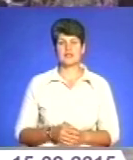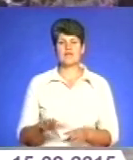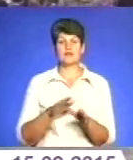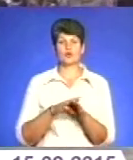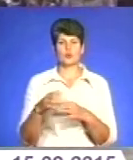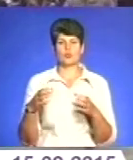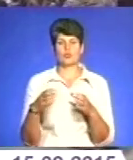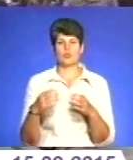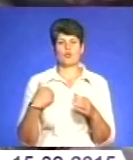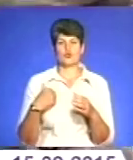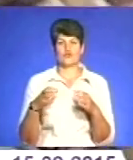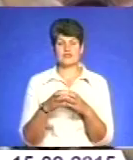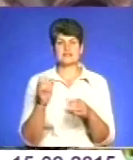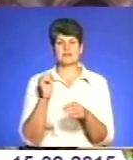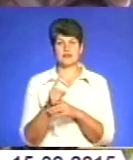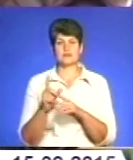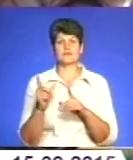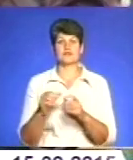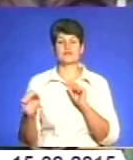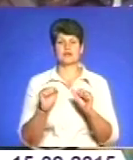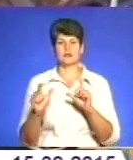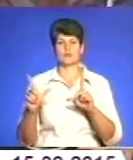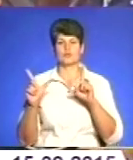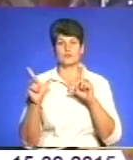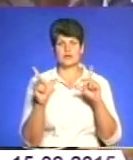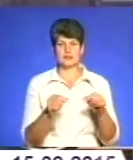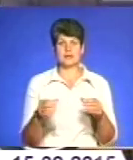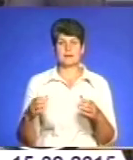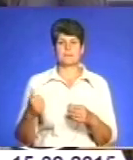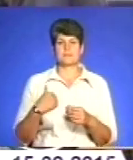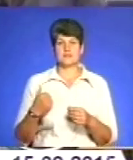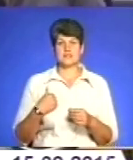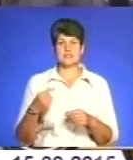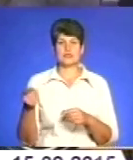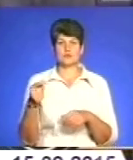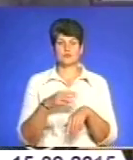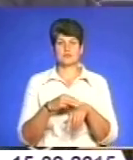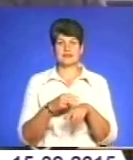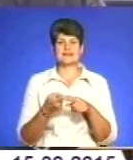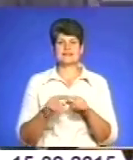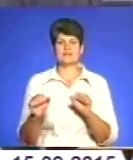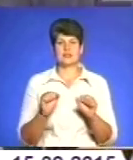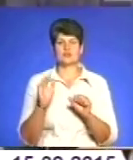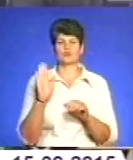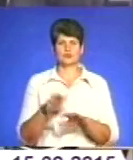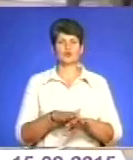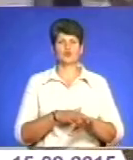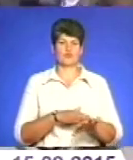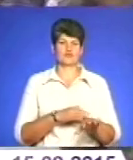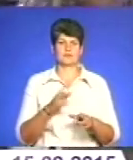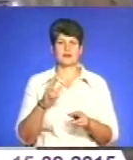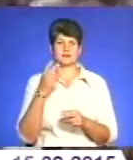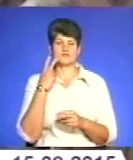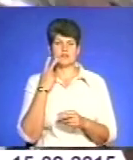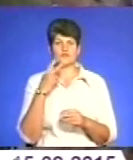Виконувати бойові завдання на схід України в чергове відрядження вирушили бійці тернопільської міліції. Це відрядження для них буде тривалішим, ніж зазвичай.